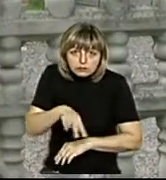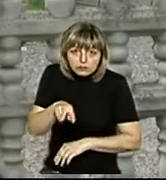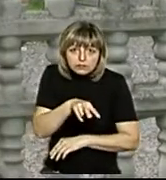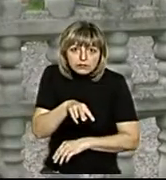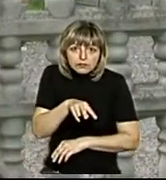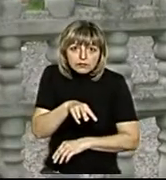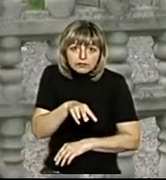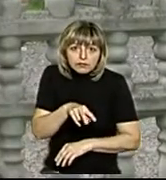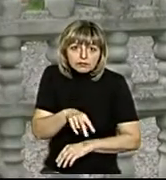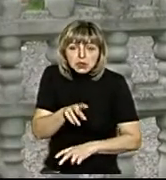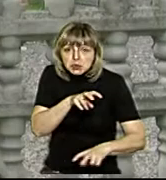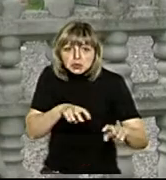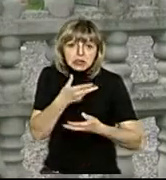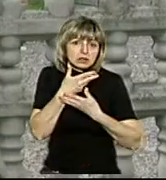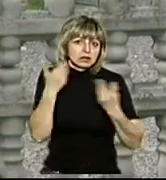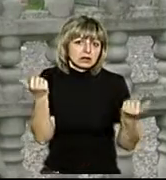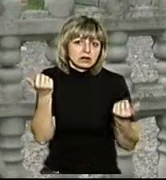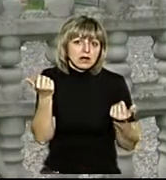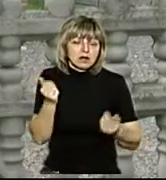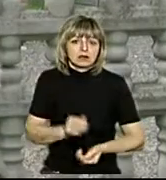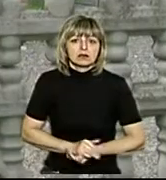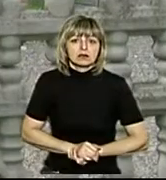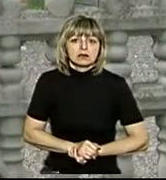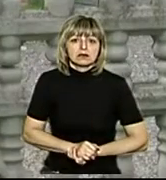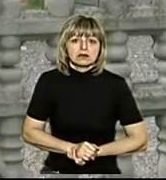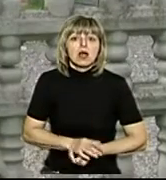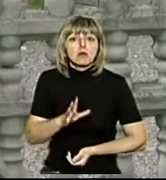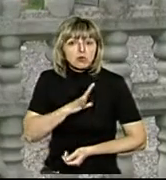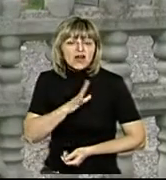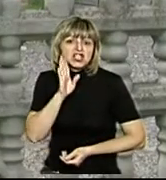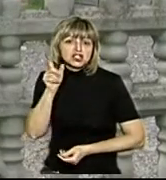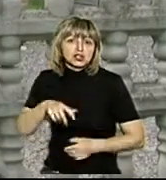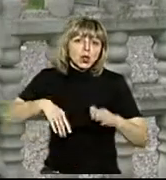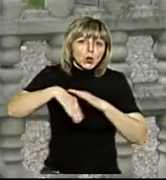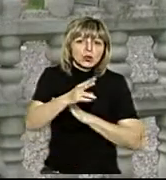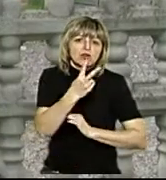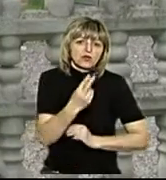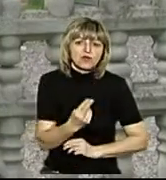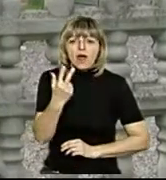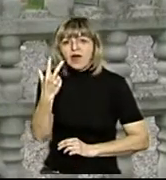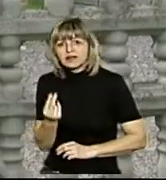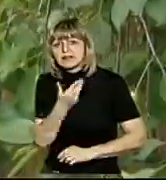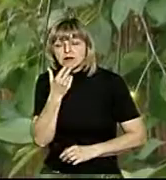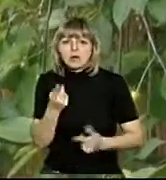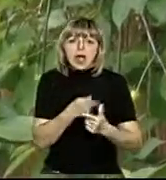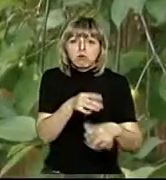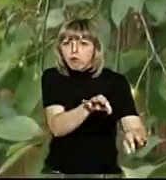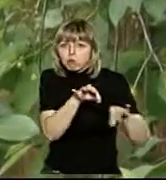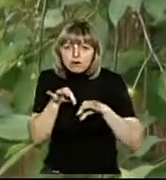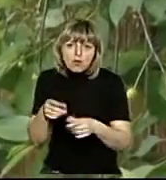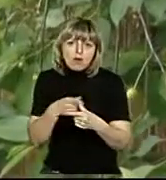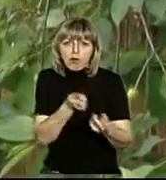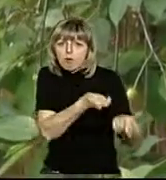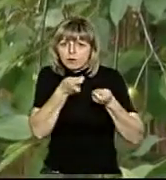Палку там пошукав, каже, нема, каже, пішов. Вона так була, так що уйде десь на 2-3 дні з хати, потім приводять і приносять, і